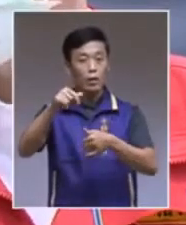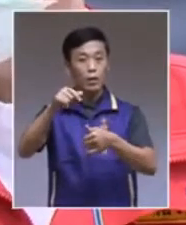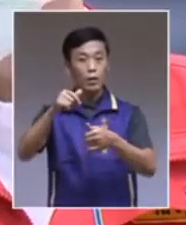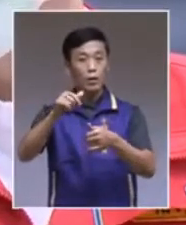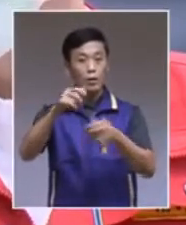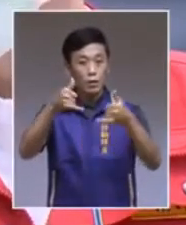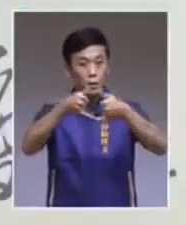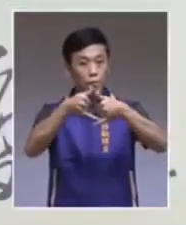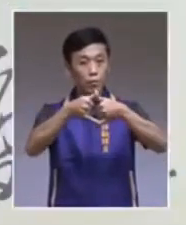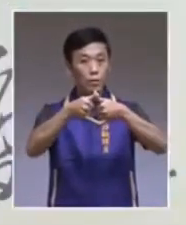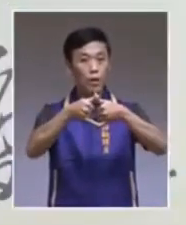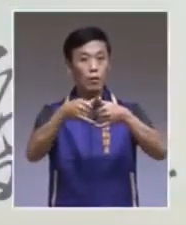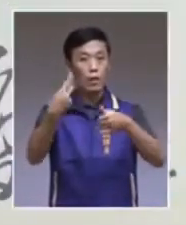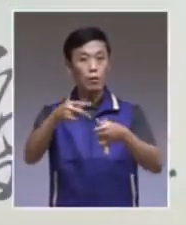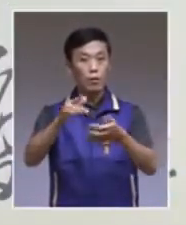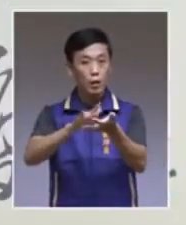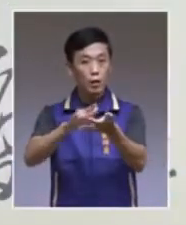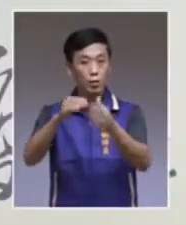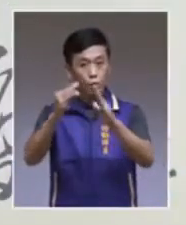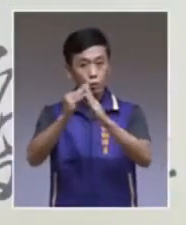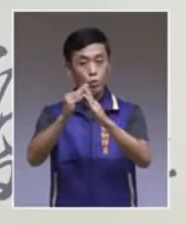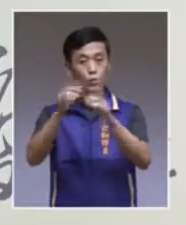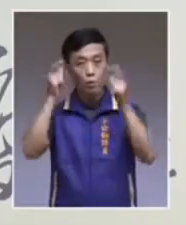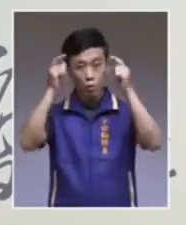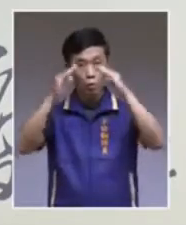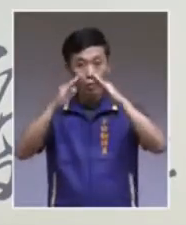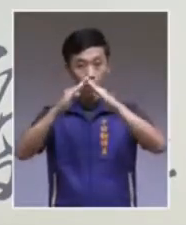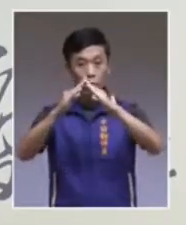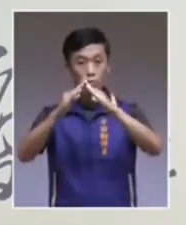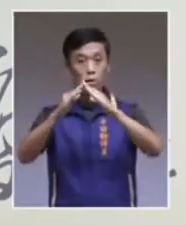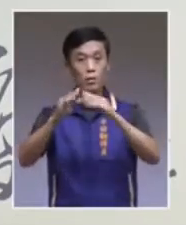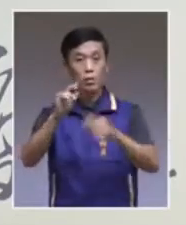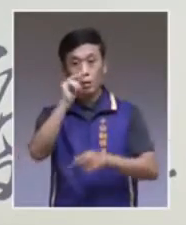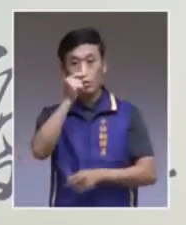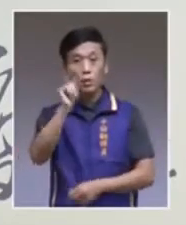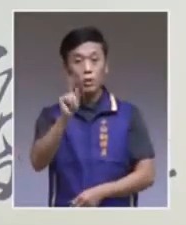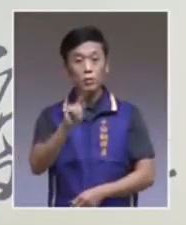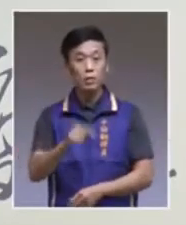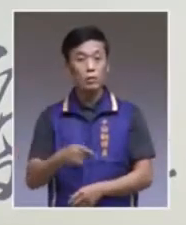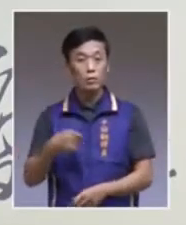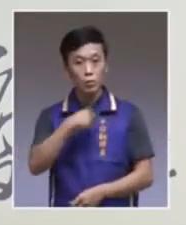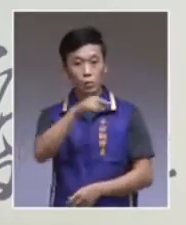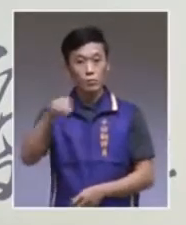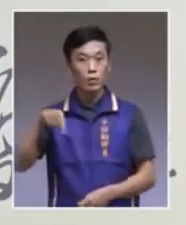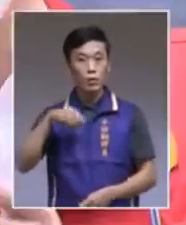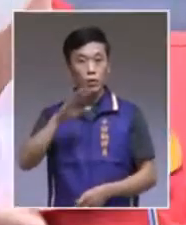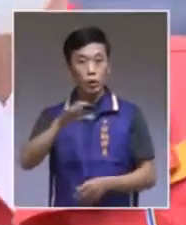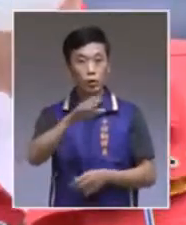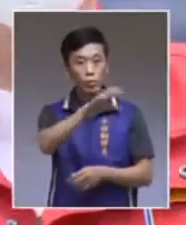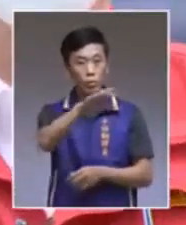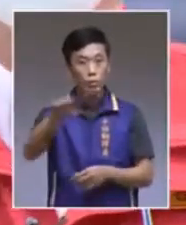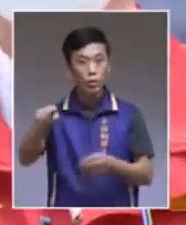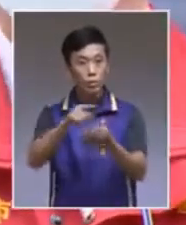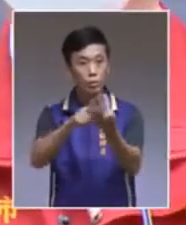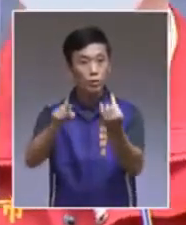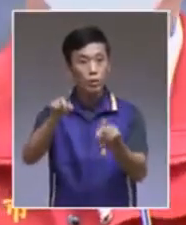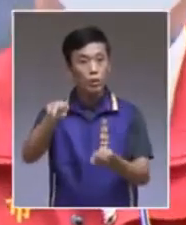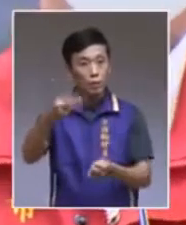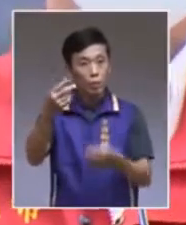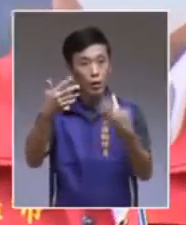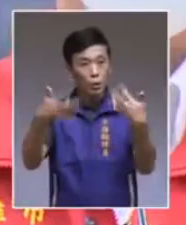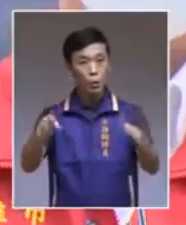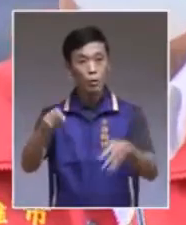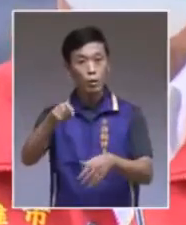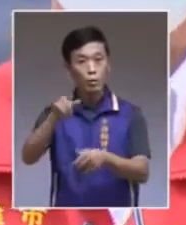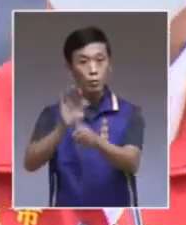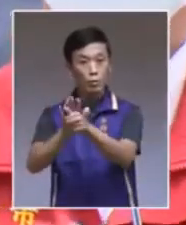保药局。那高雄市有特别的我们有总共200个处所可以协助你来做意愿登